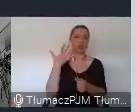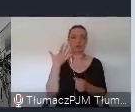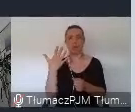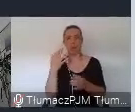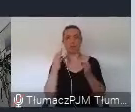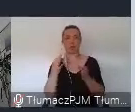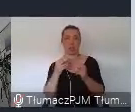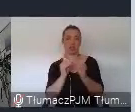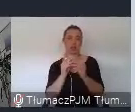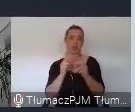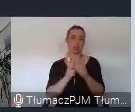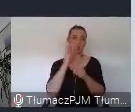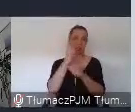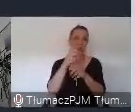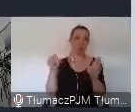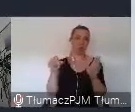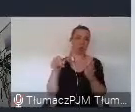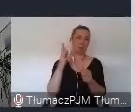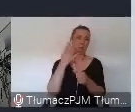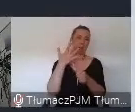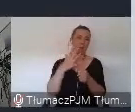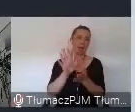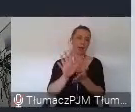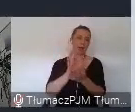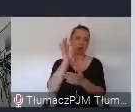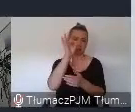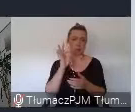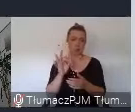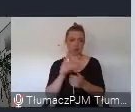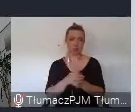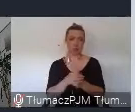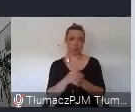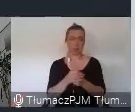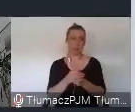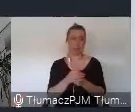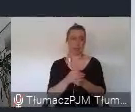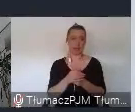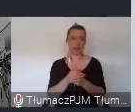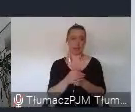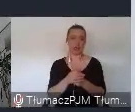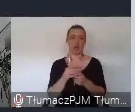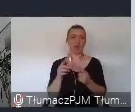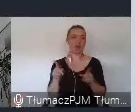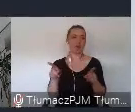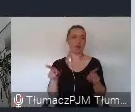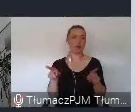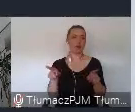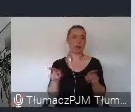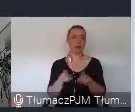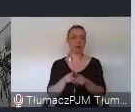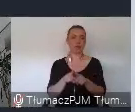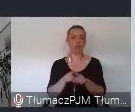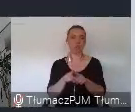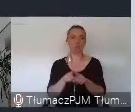całej gospodarki i społecznej, i gospodarki komunalnej, i gospodarki przemysłowej, tak zwane hasło GOZ-u,